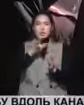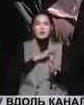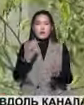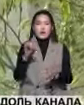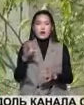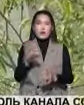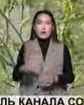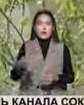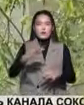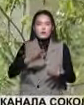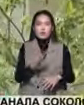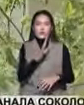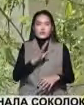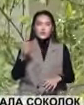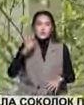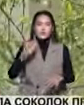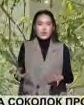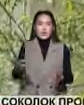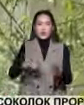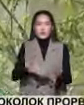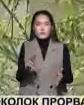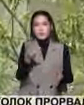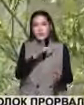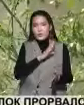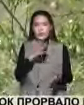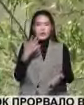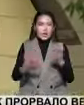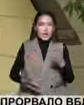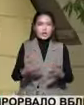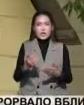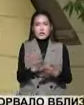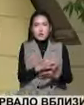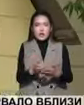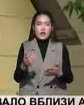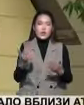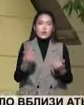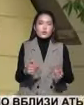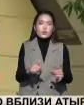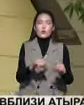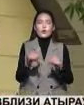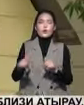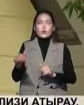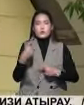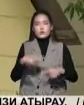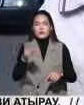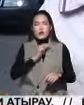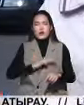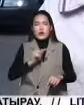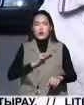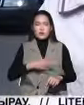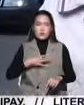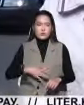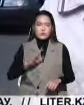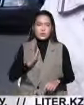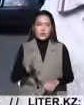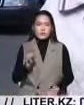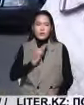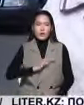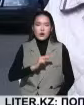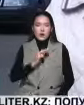врача женщина живет с маленьким сыном. В случае, если жилье не удастся отстоять, придется искать другую работу, говорит специалист. Работу, естественно, в